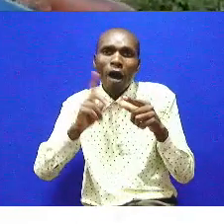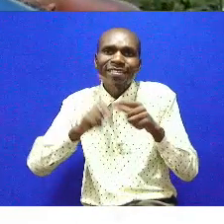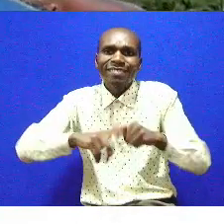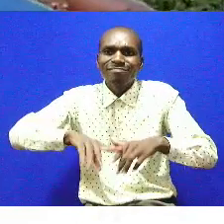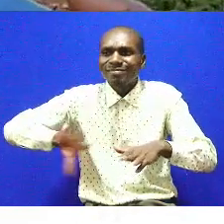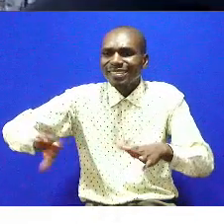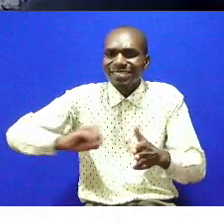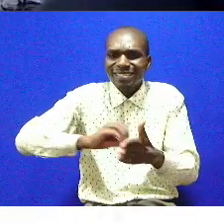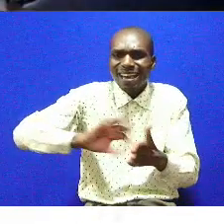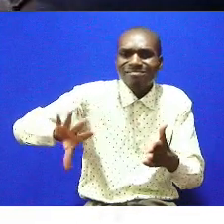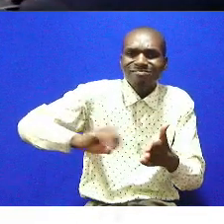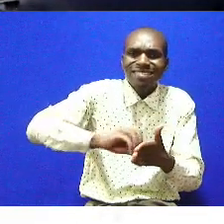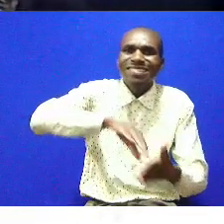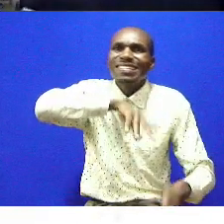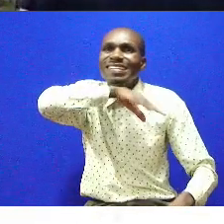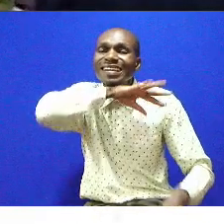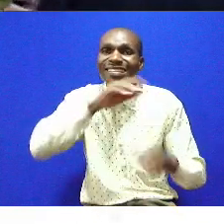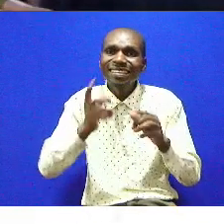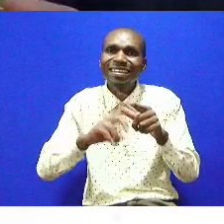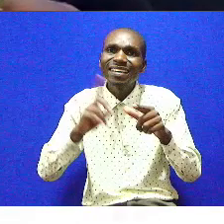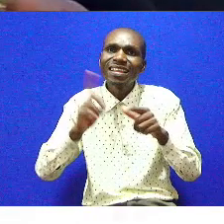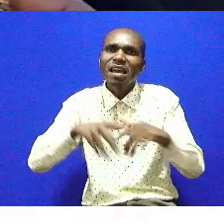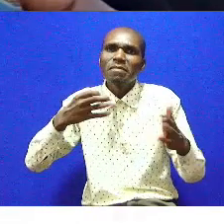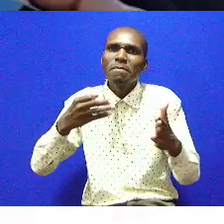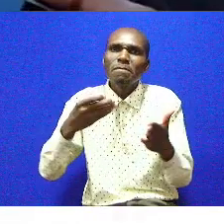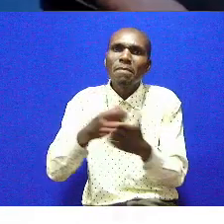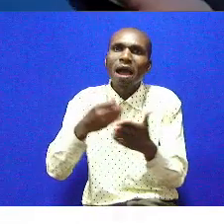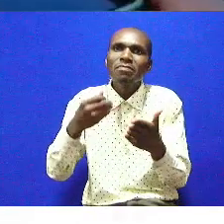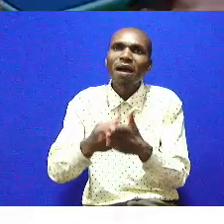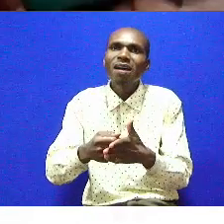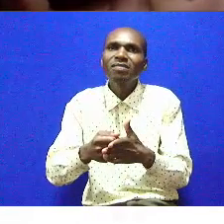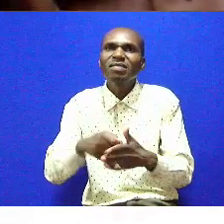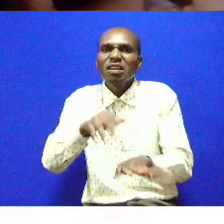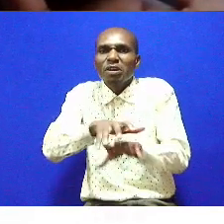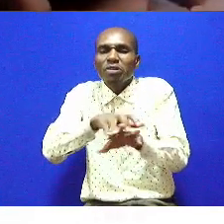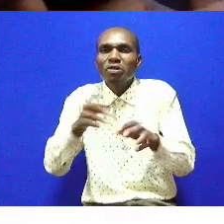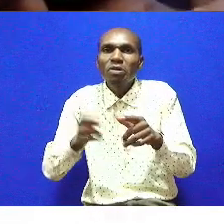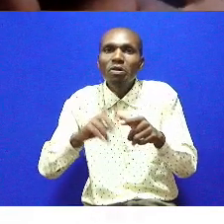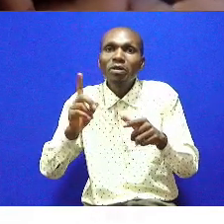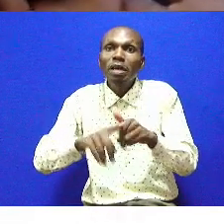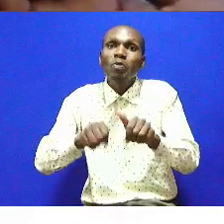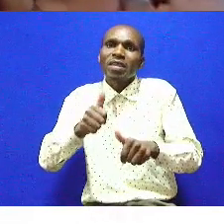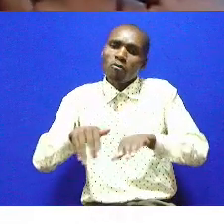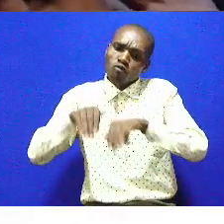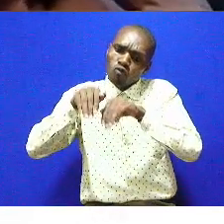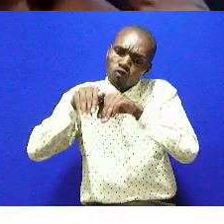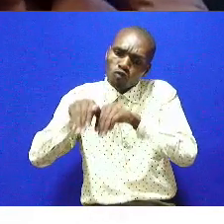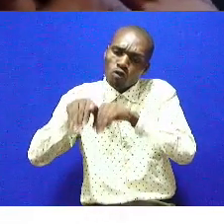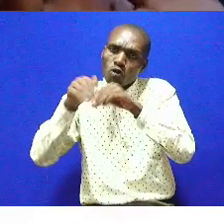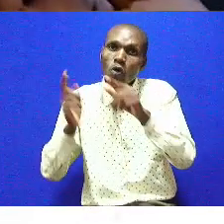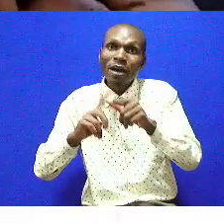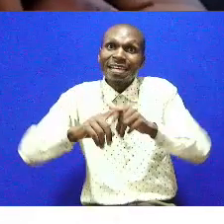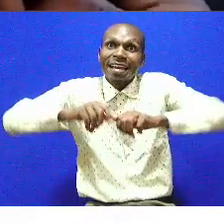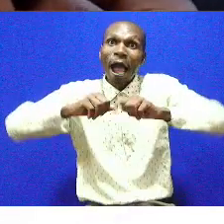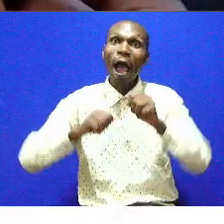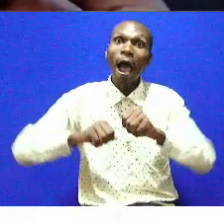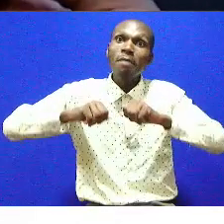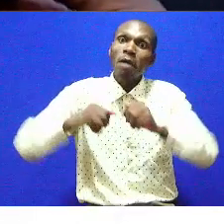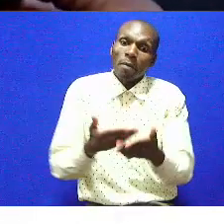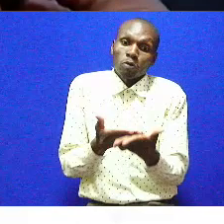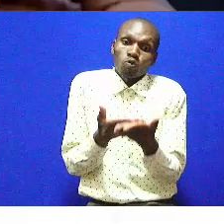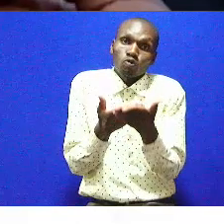gosangiri ubi moye baba tabanga chibese cha bonchi abete chikonyoru ejina abango bwati ana mabi go tabanga chibese cha chions